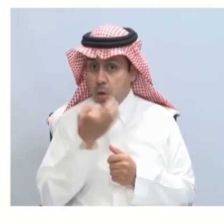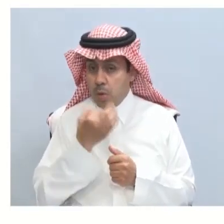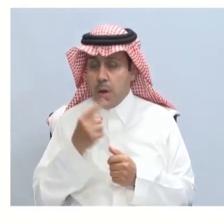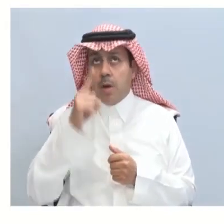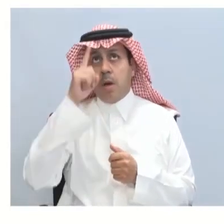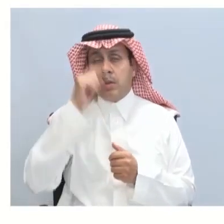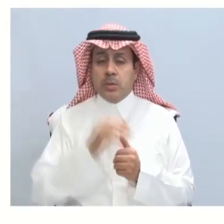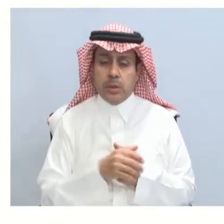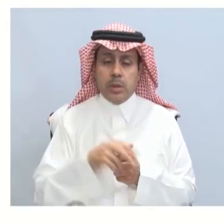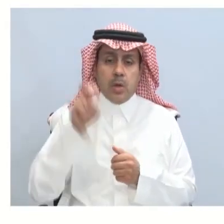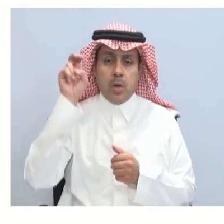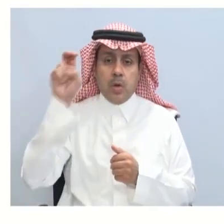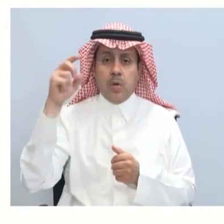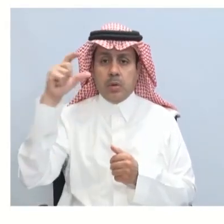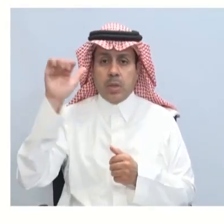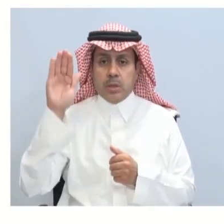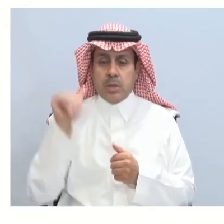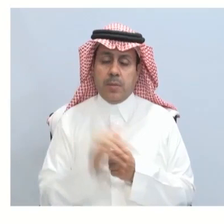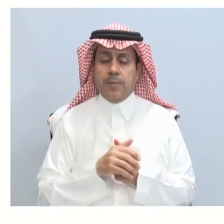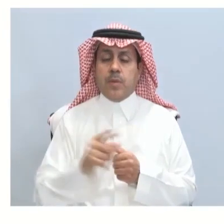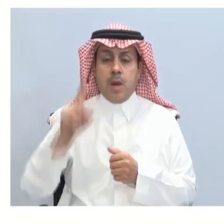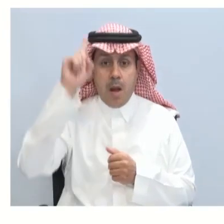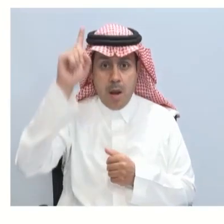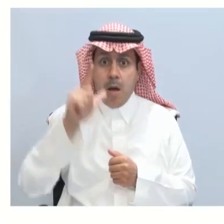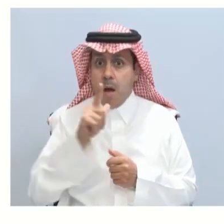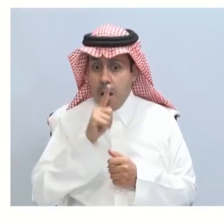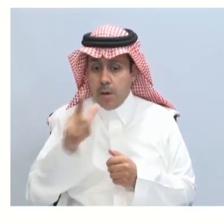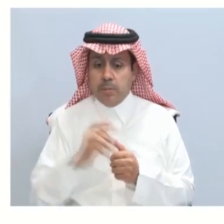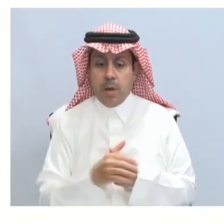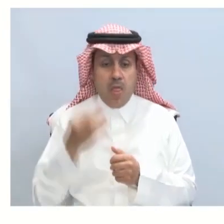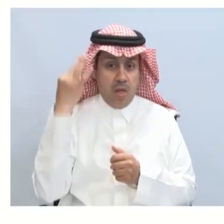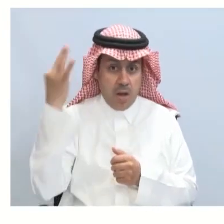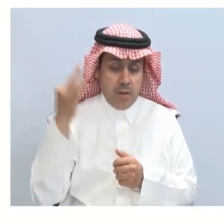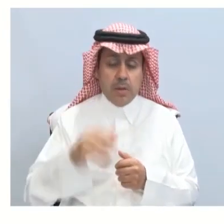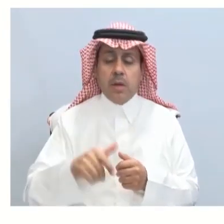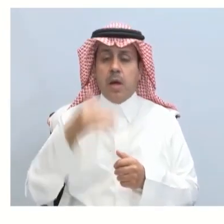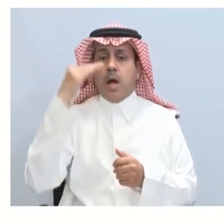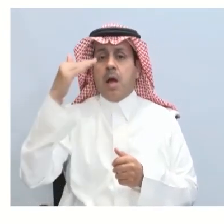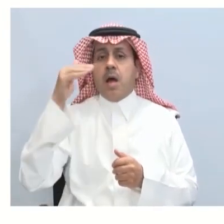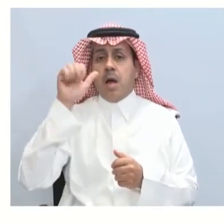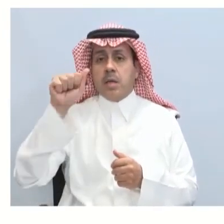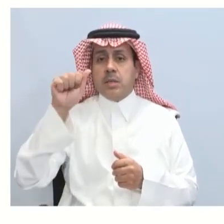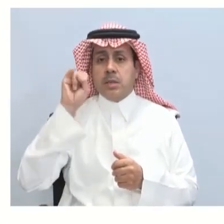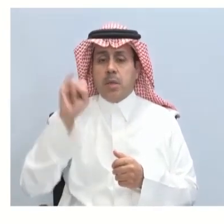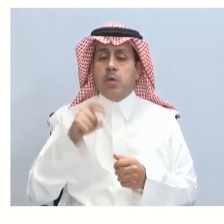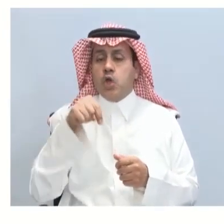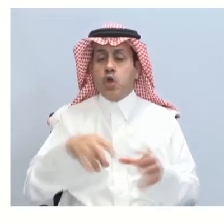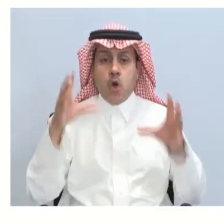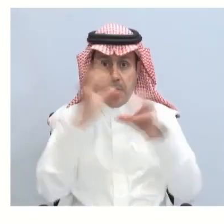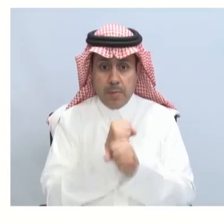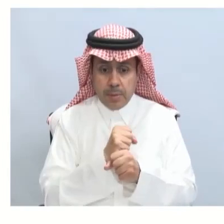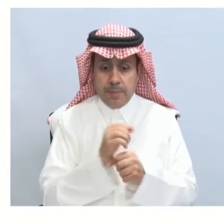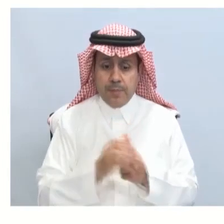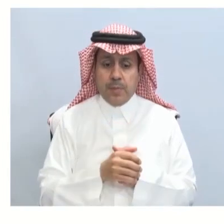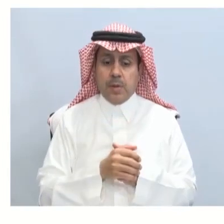عن ربه جل وعلا ان الله قال ا ثلاثه انا خصمهم يوم القيامه رجل اعطى بي